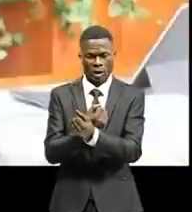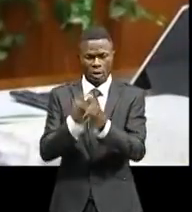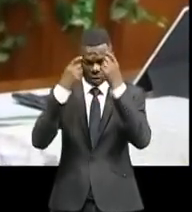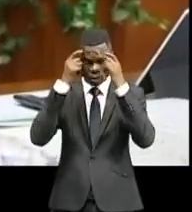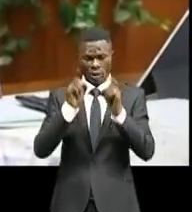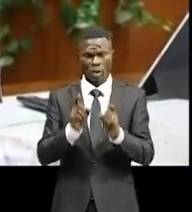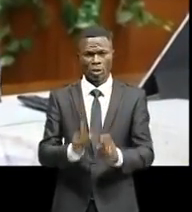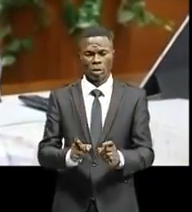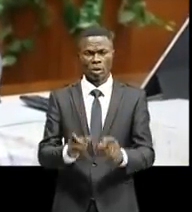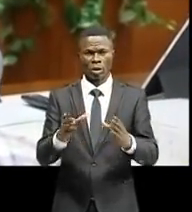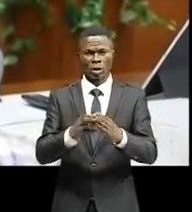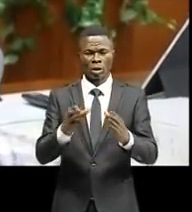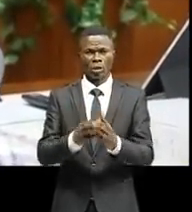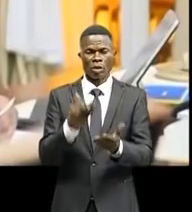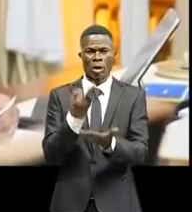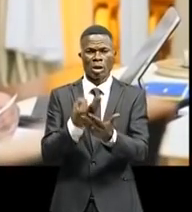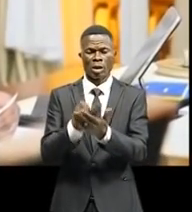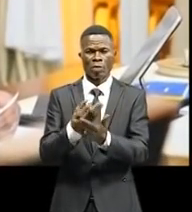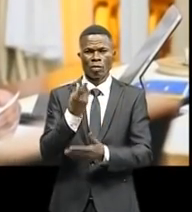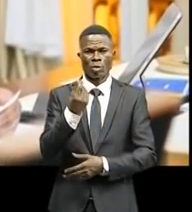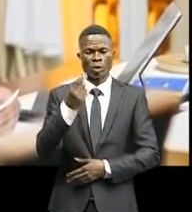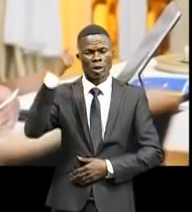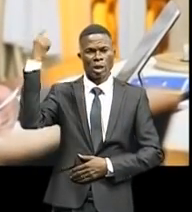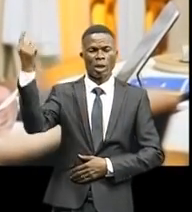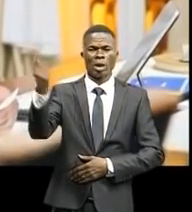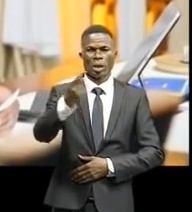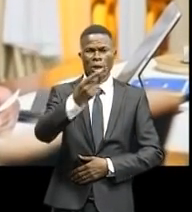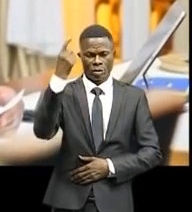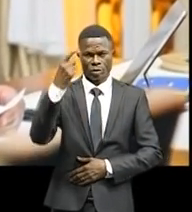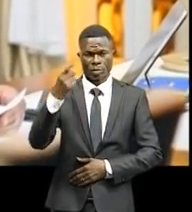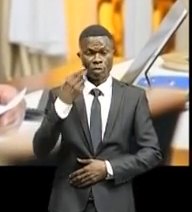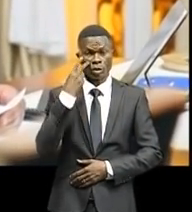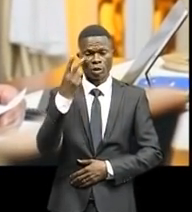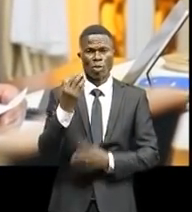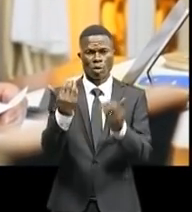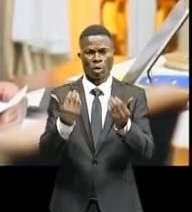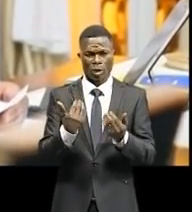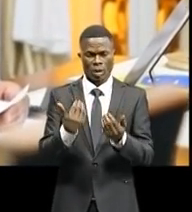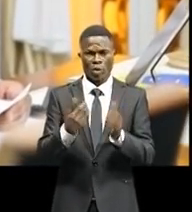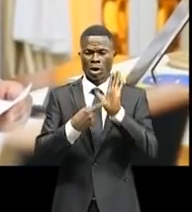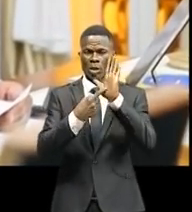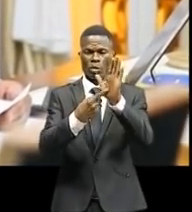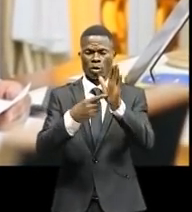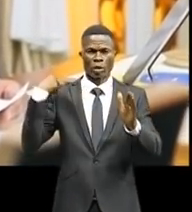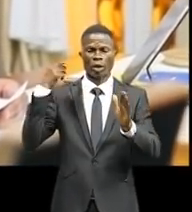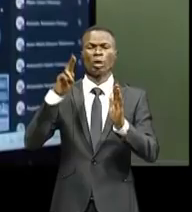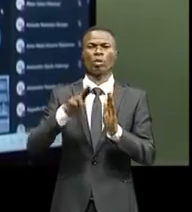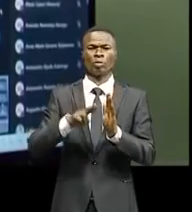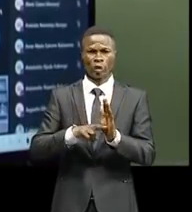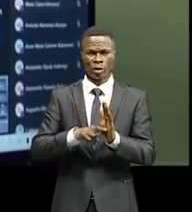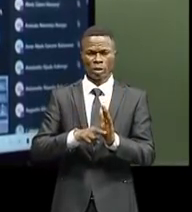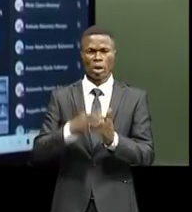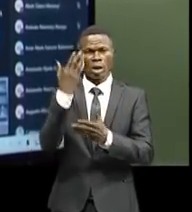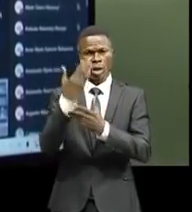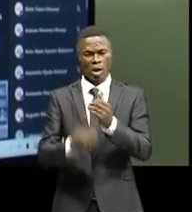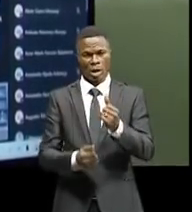engagements convenus avec le Fonds monétaire international. Considérant la volonté affichée par le gouvernement et